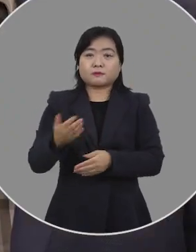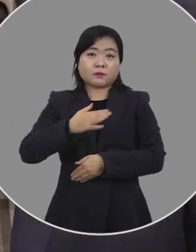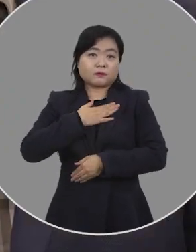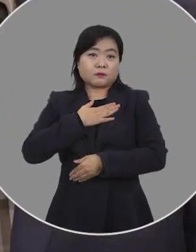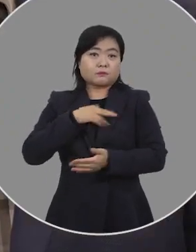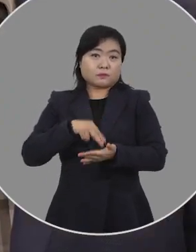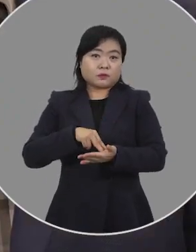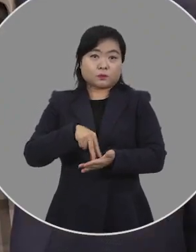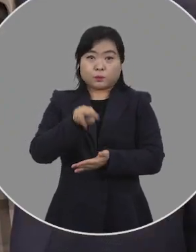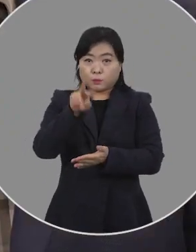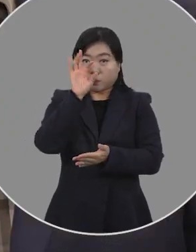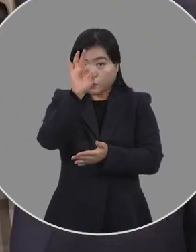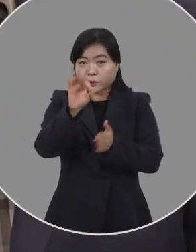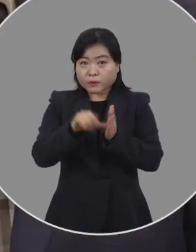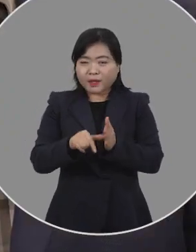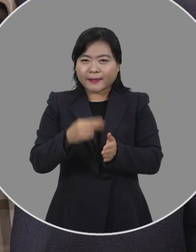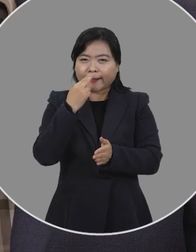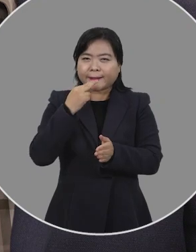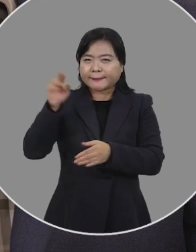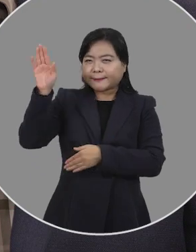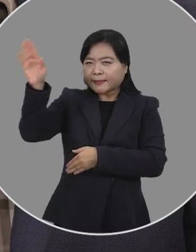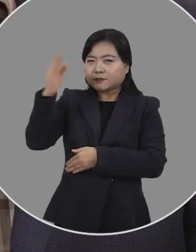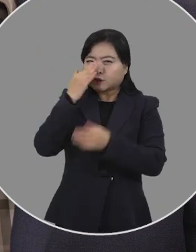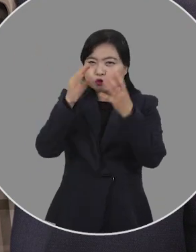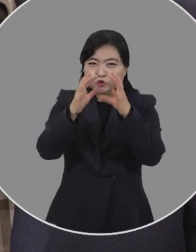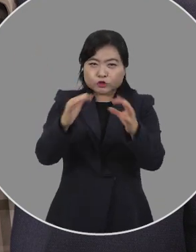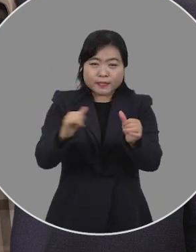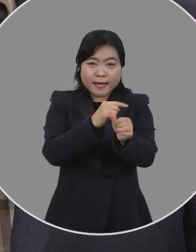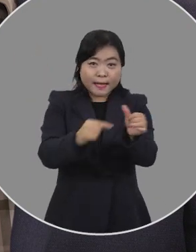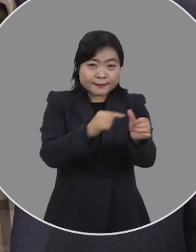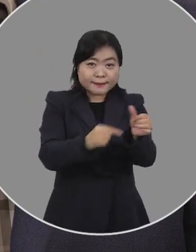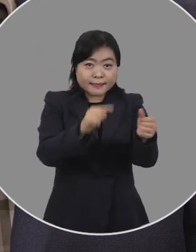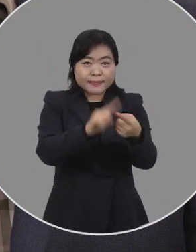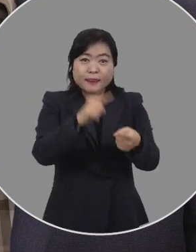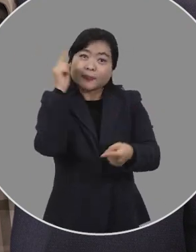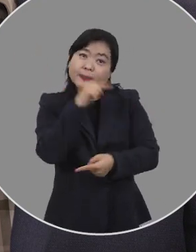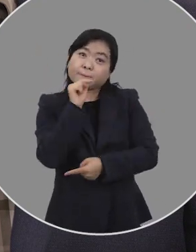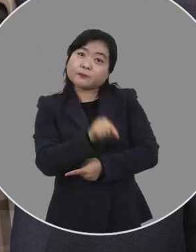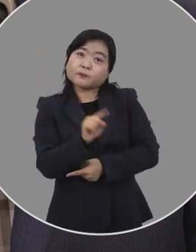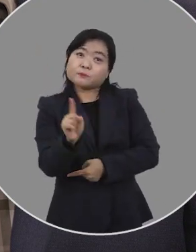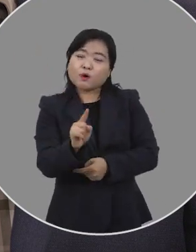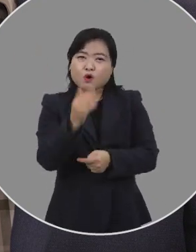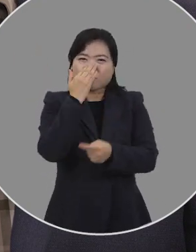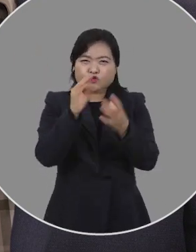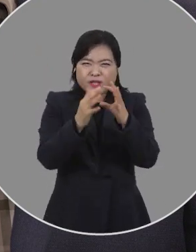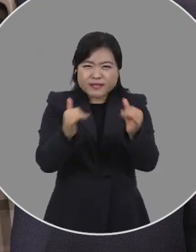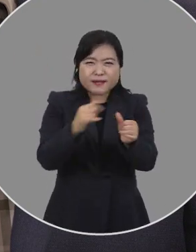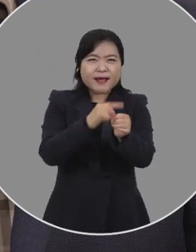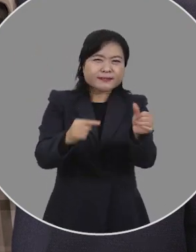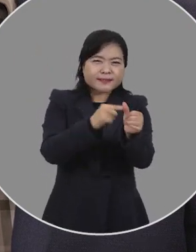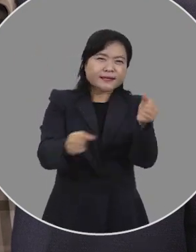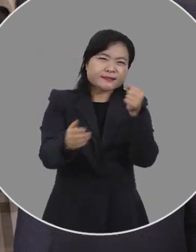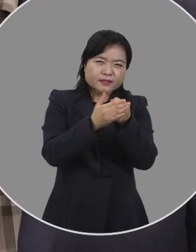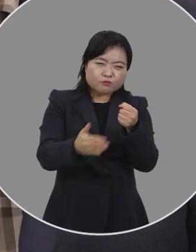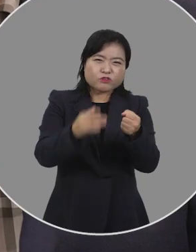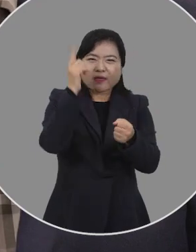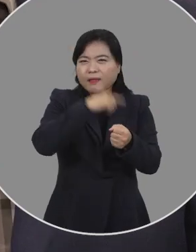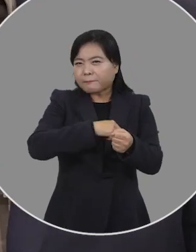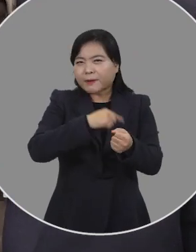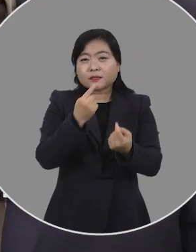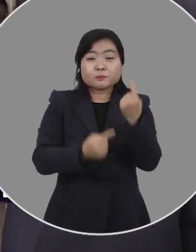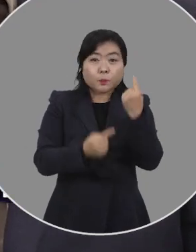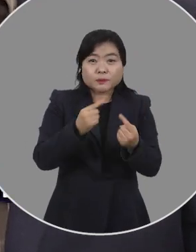때 그 나치의 유대인 학살이 나쁜 것은 유대인을 학살했기 때문에